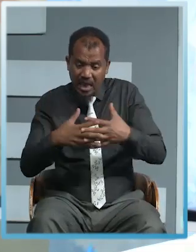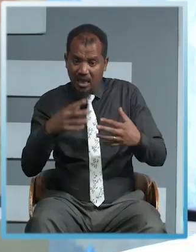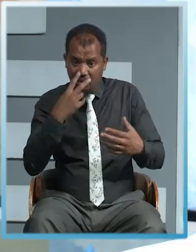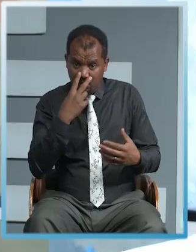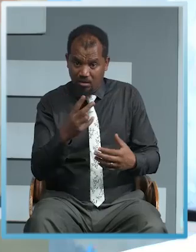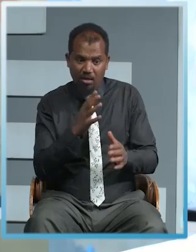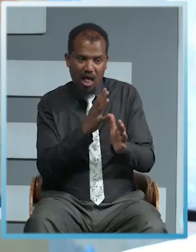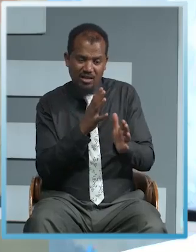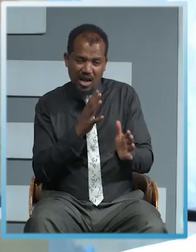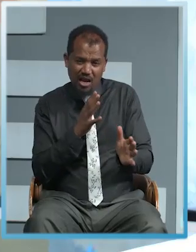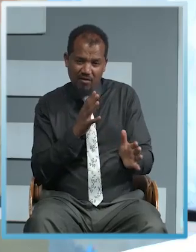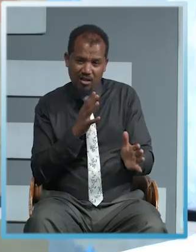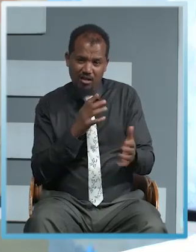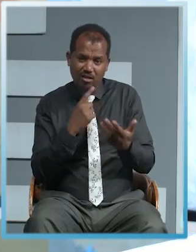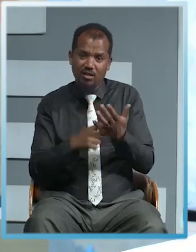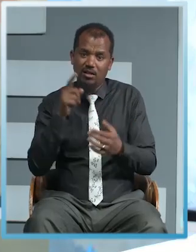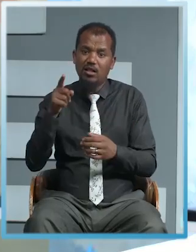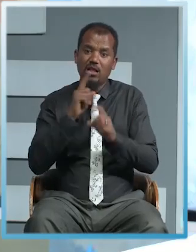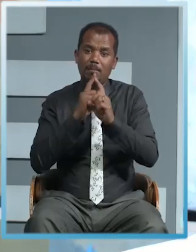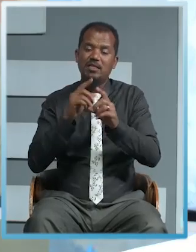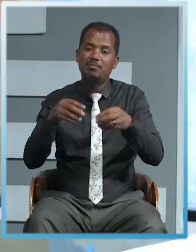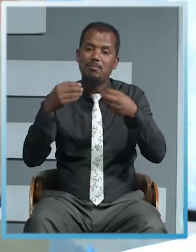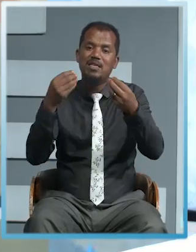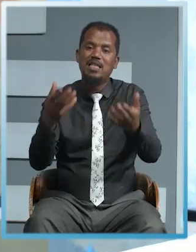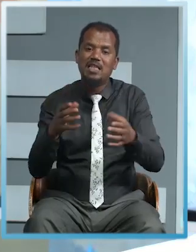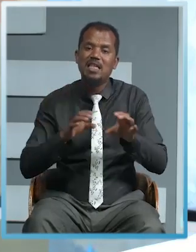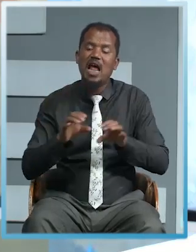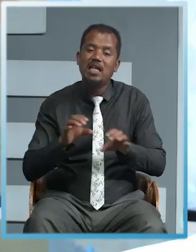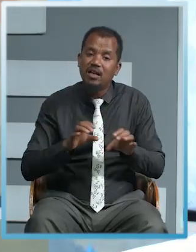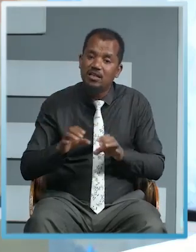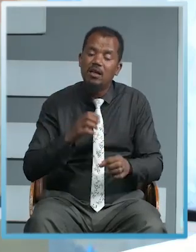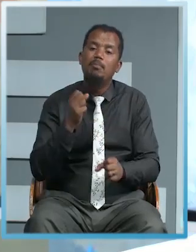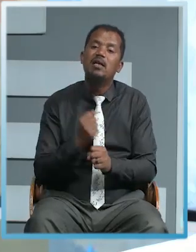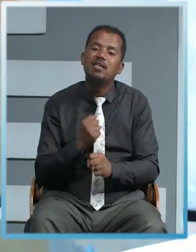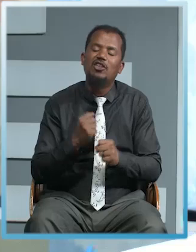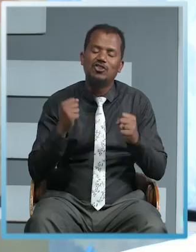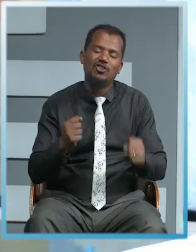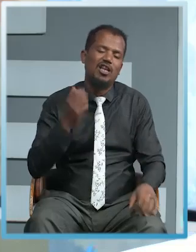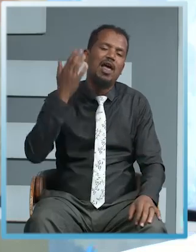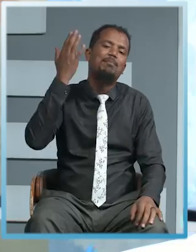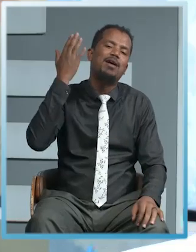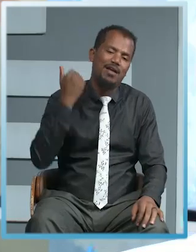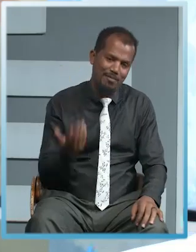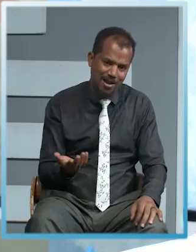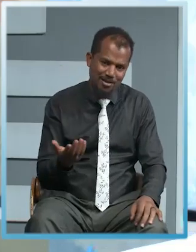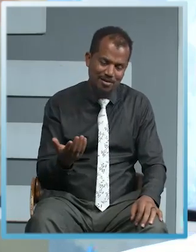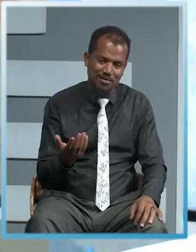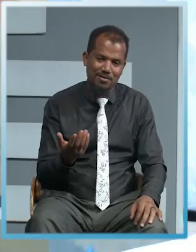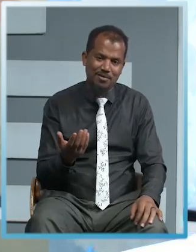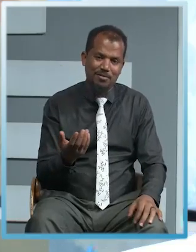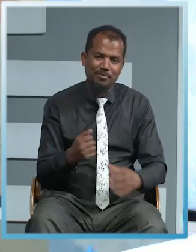አደረጃጀታችንን ይሁን አሰላለፋችንን ለዛ መልስ በሚሰጥ መንገድ ያደረግን መስራት እንችል ነበር ማለት ነውና